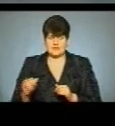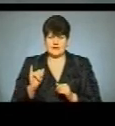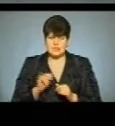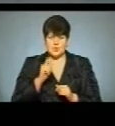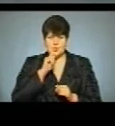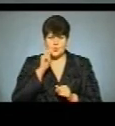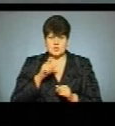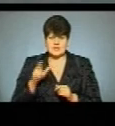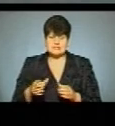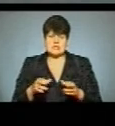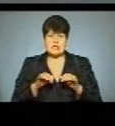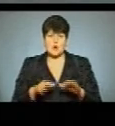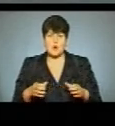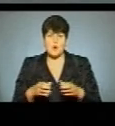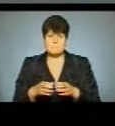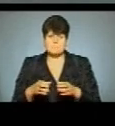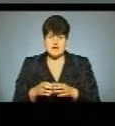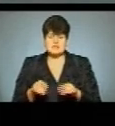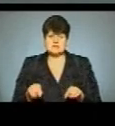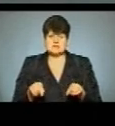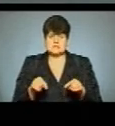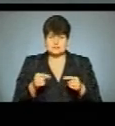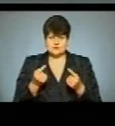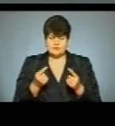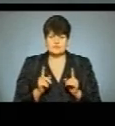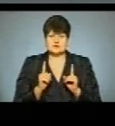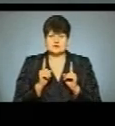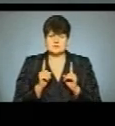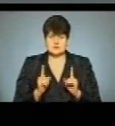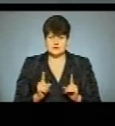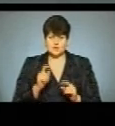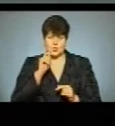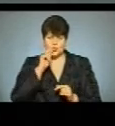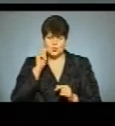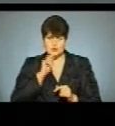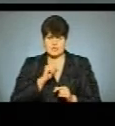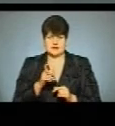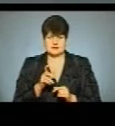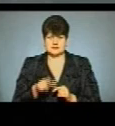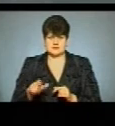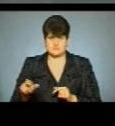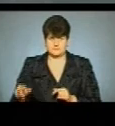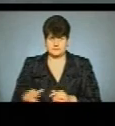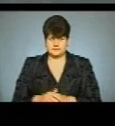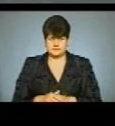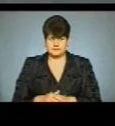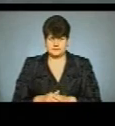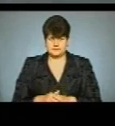українські компанії, засновані виключно українськими громадянами.